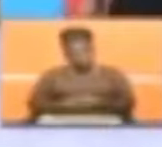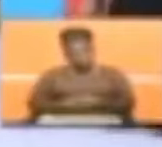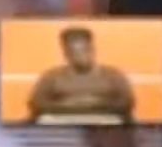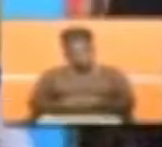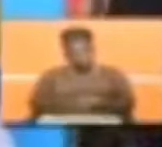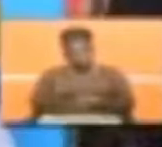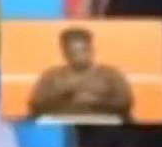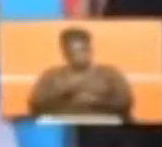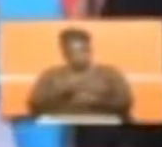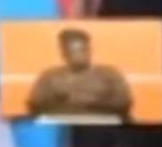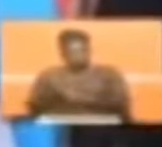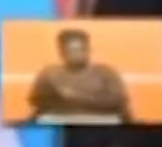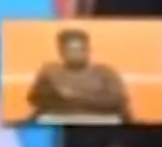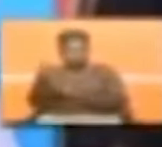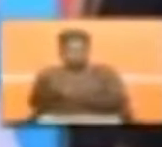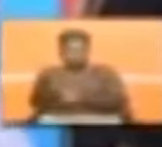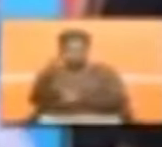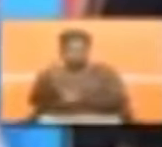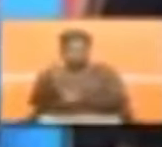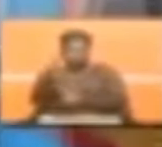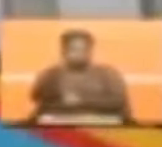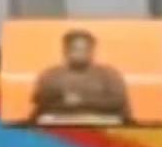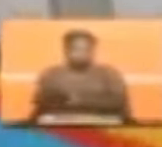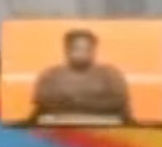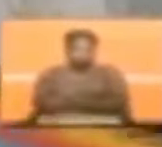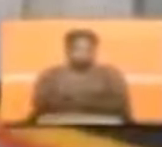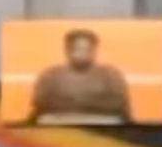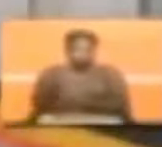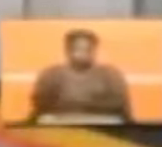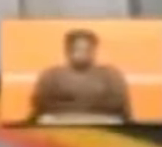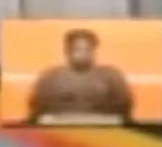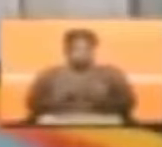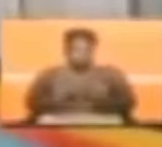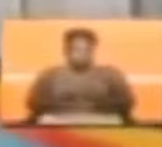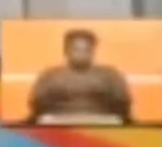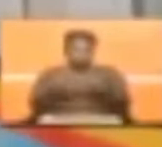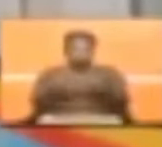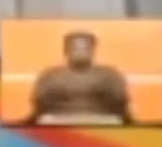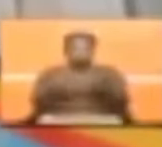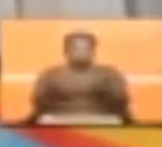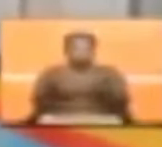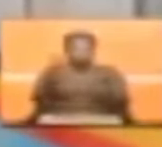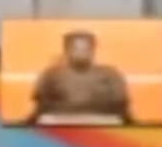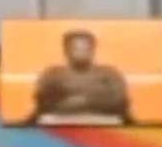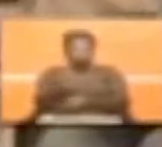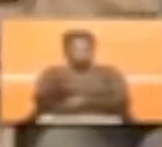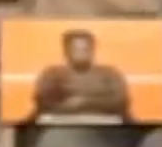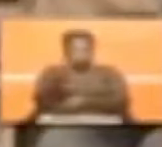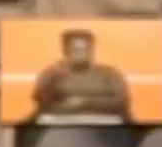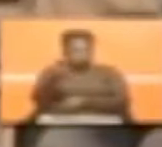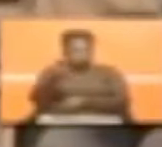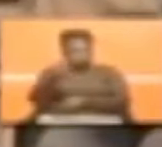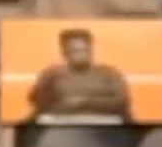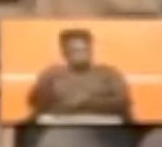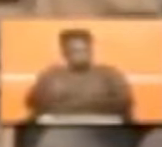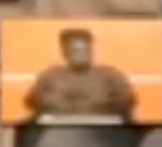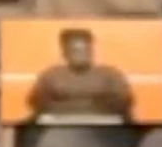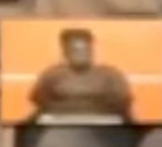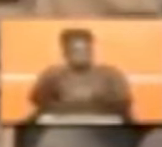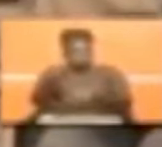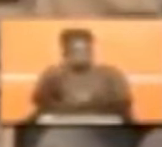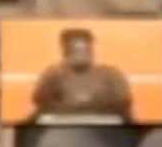eddakiika 15 eddakiika 3 ebyetuse n'okuya oluva egaali esembudde nebolekeza enambole kongude zituke